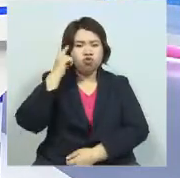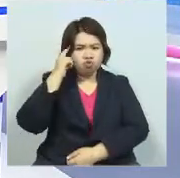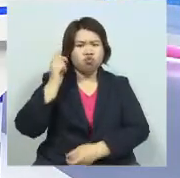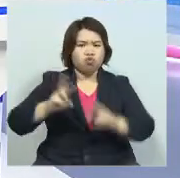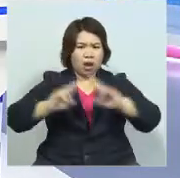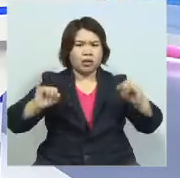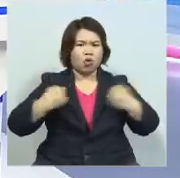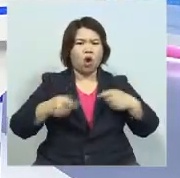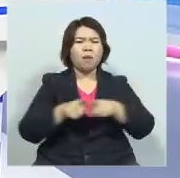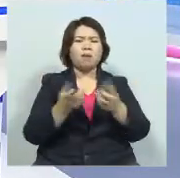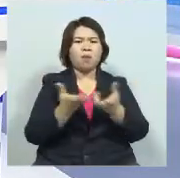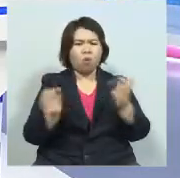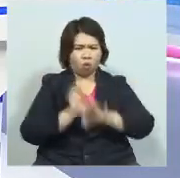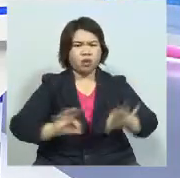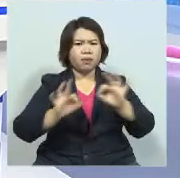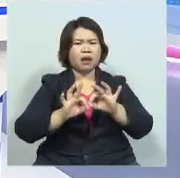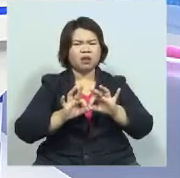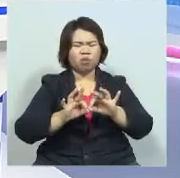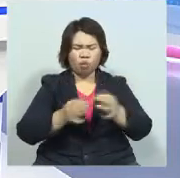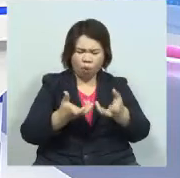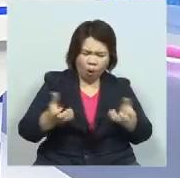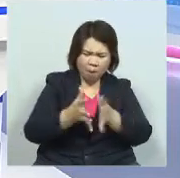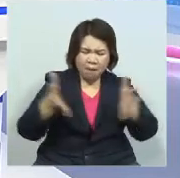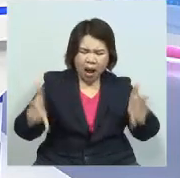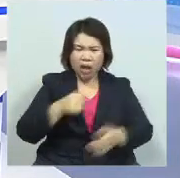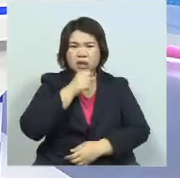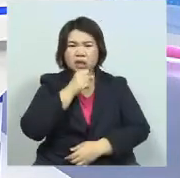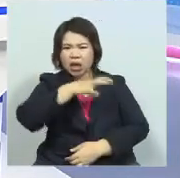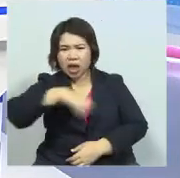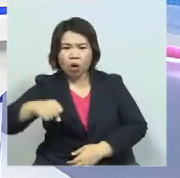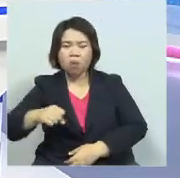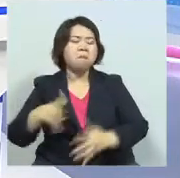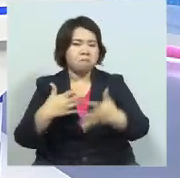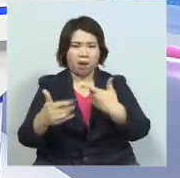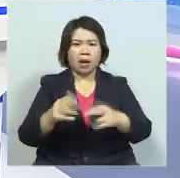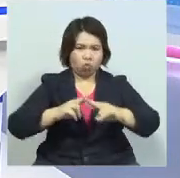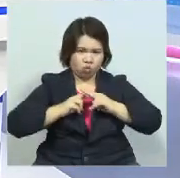างร้านเหมือนกันเพราะบางทีของมันเยอะเขาก็จะไม่อยากที่จะขนกลับหมดนะฮะแต่ทีนี้ก็ต้องระวัง